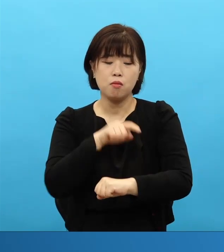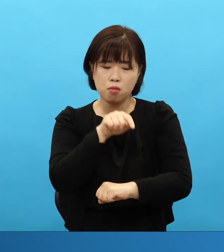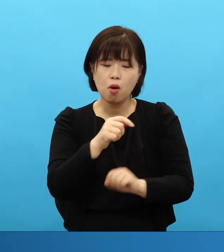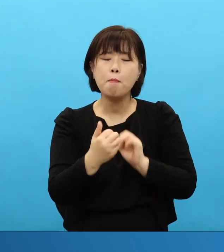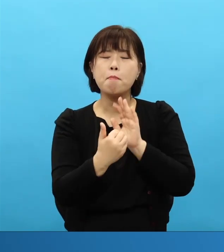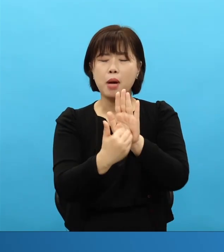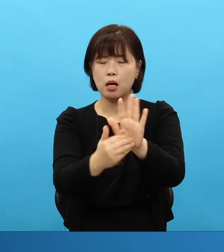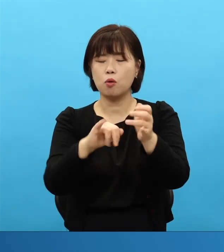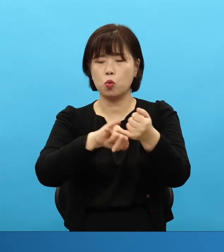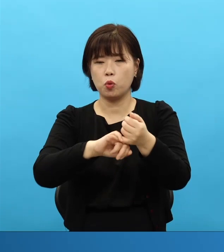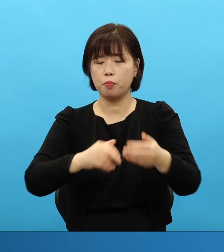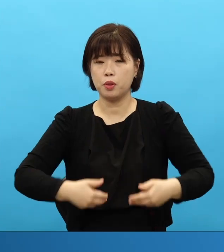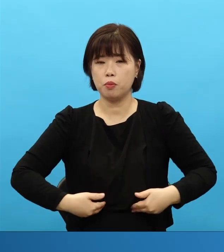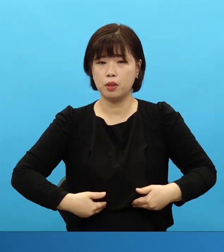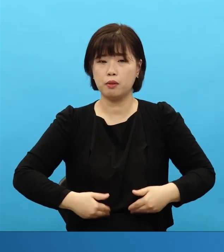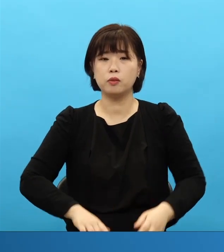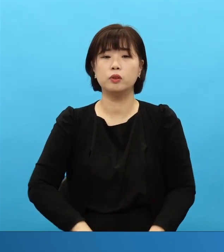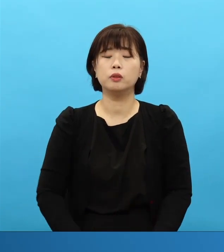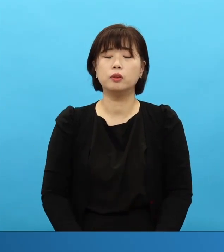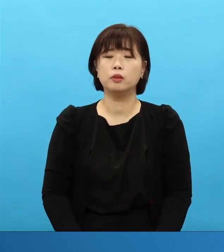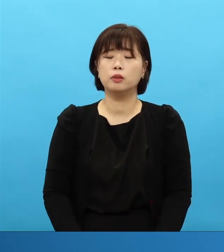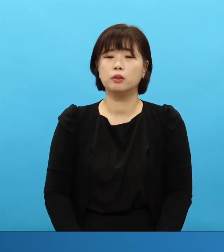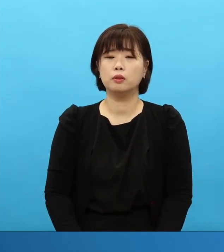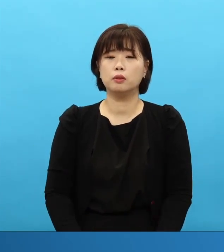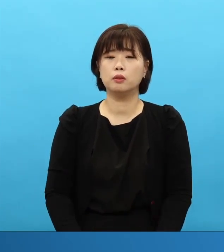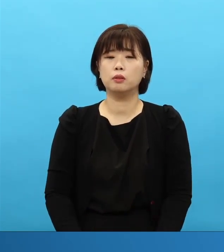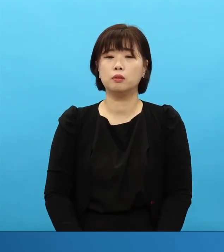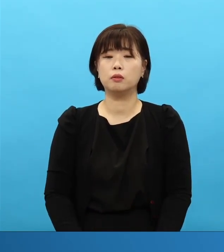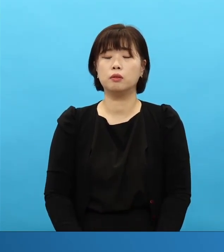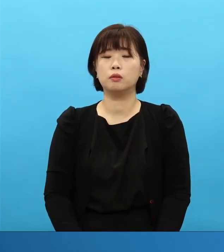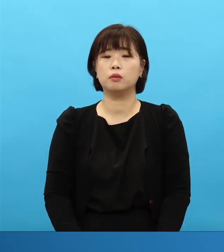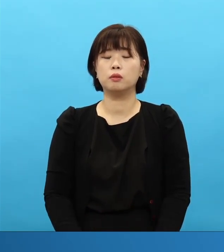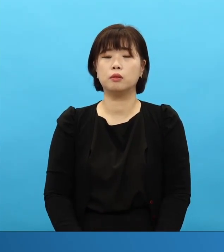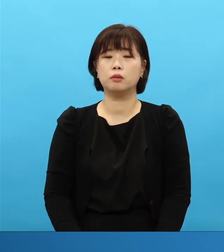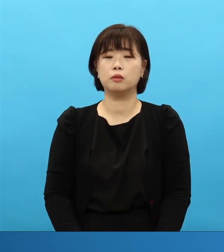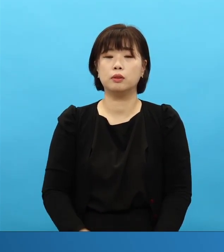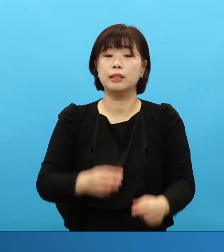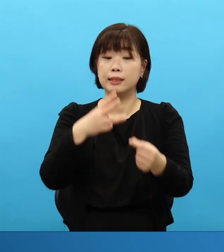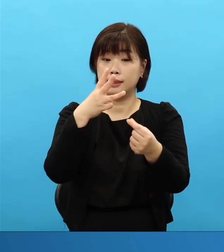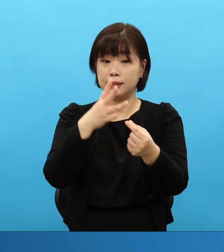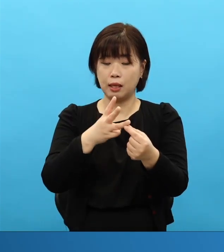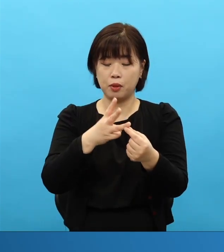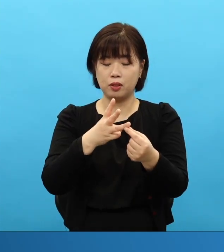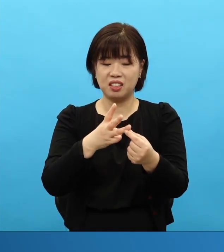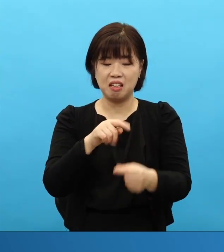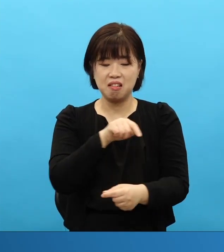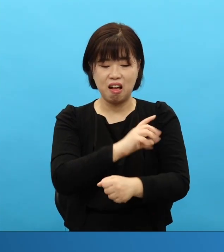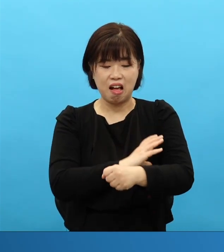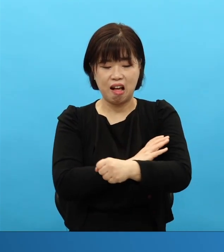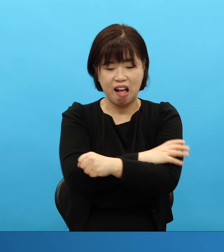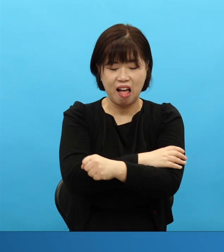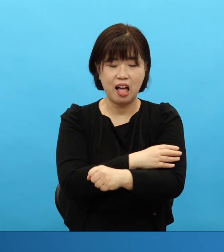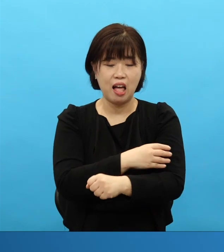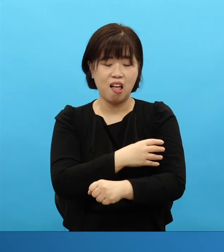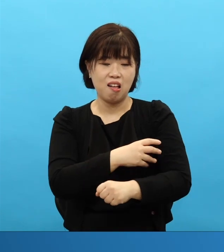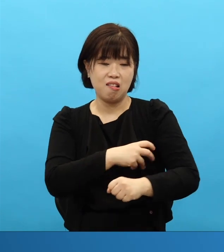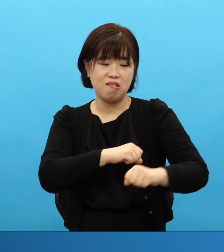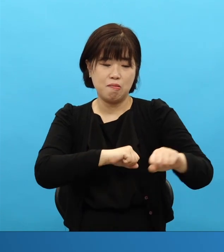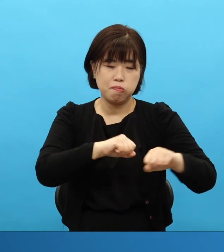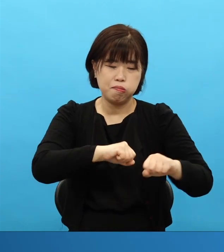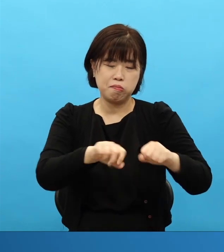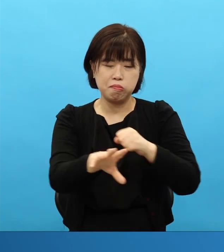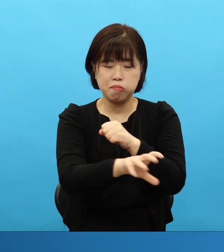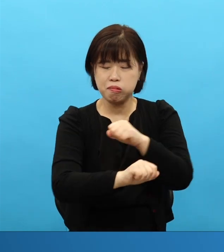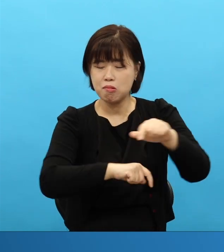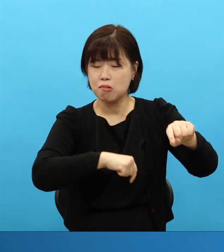止。 그리고 그들과 싸우지 않고도 이기는 제자. 而且与他们能够不战而胜的门